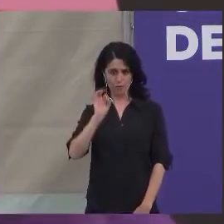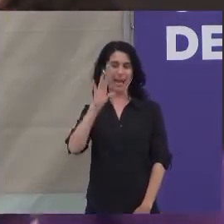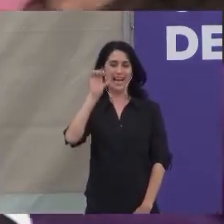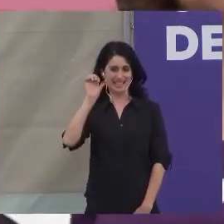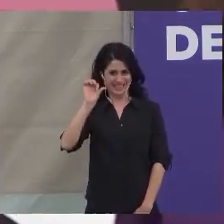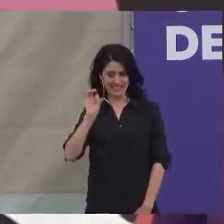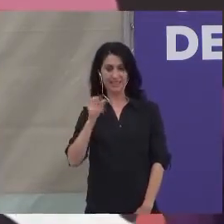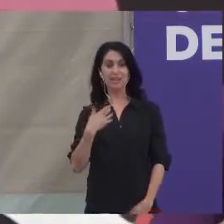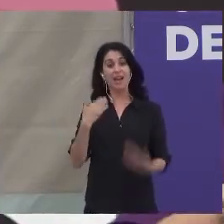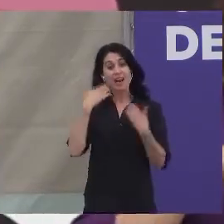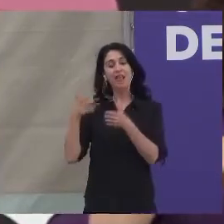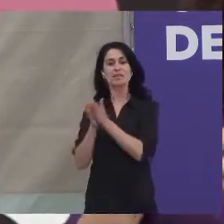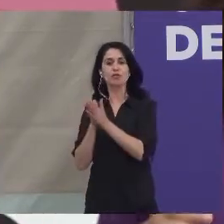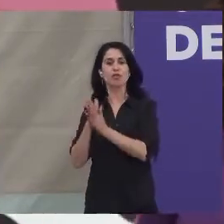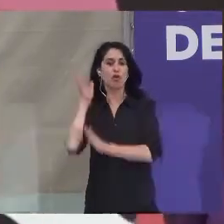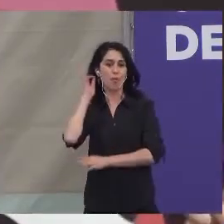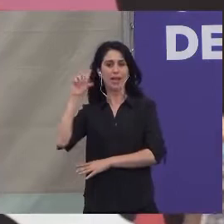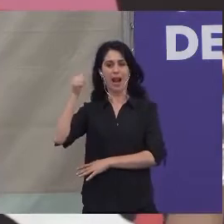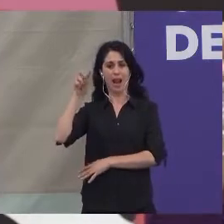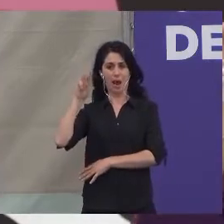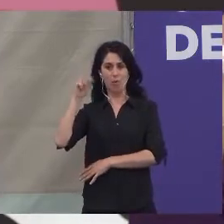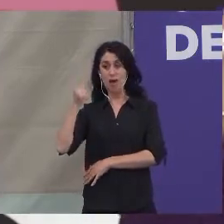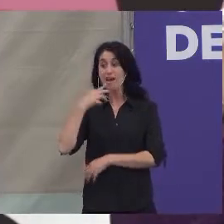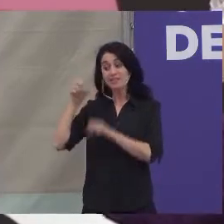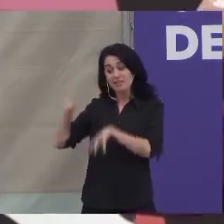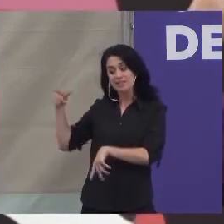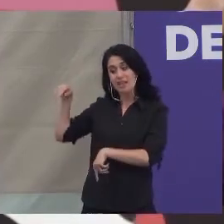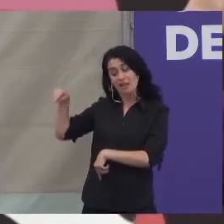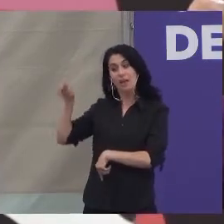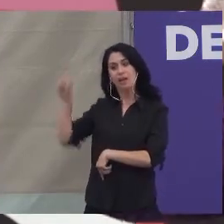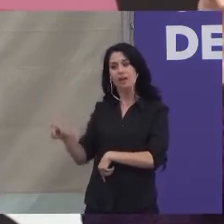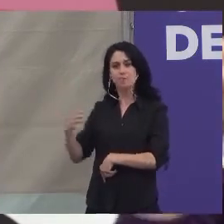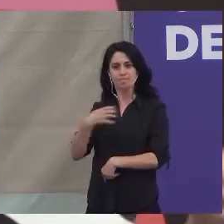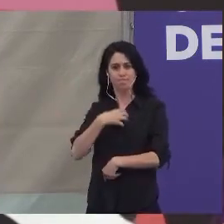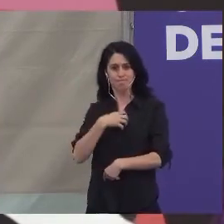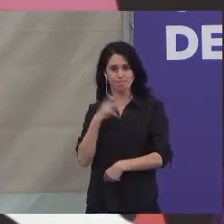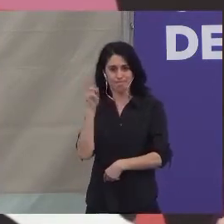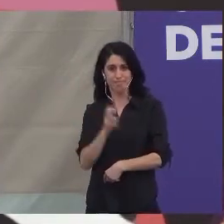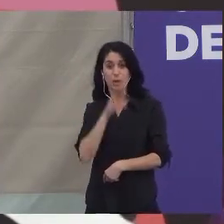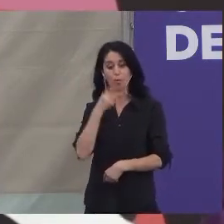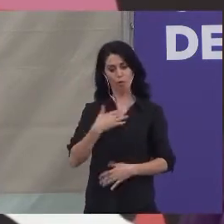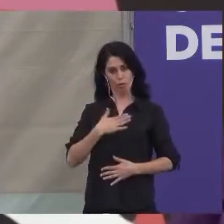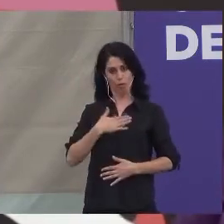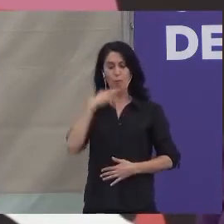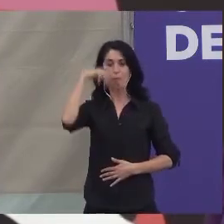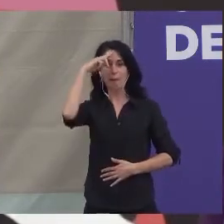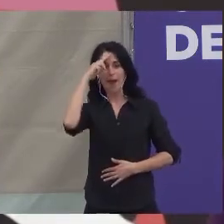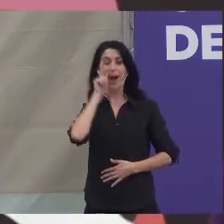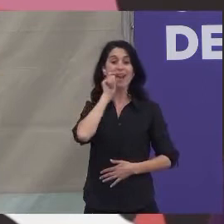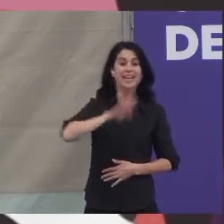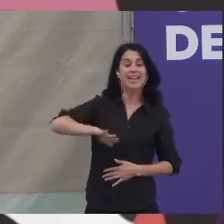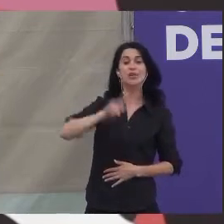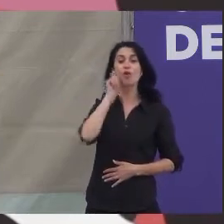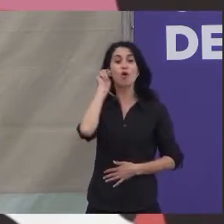meva companya Laura, sense la qual jo no podria estar així. Jo sóc pare d'un xiquet i d'una xiqueta de 3 mesos i de 2